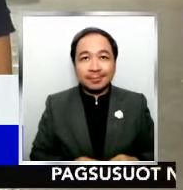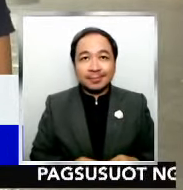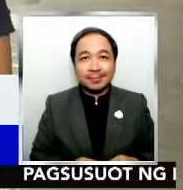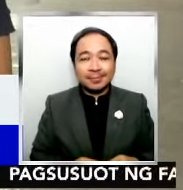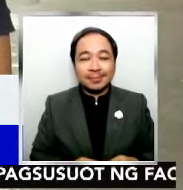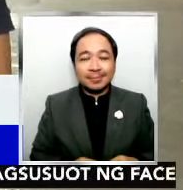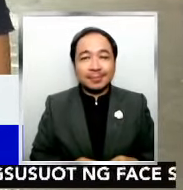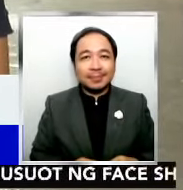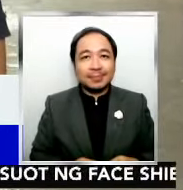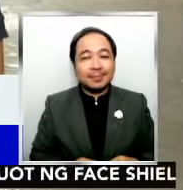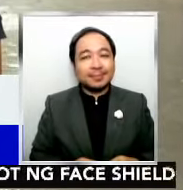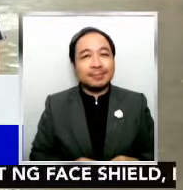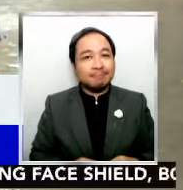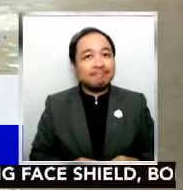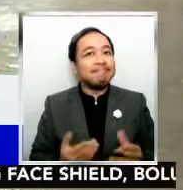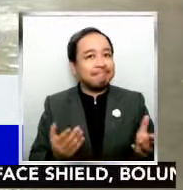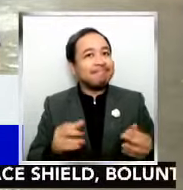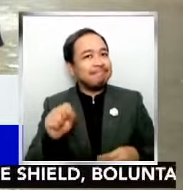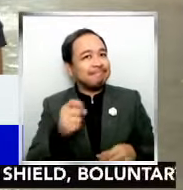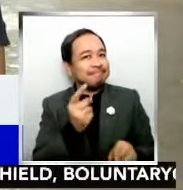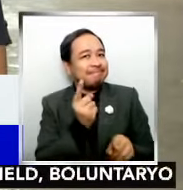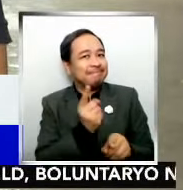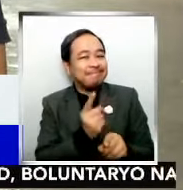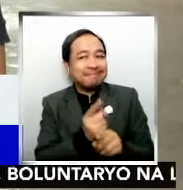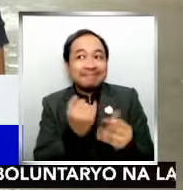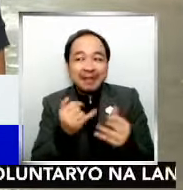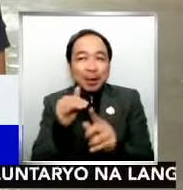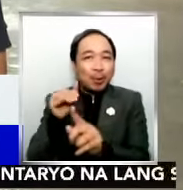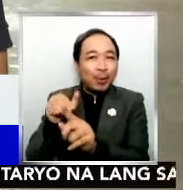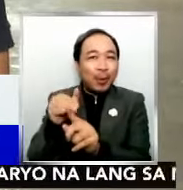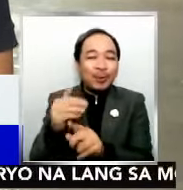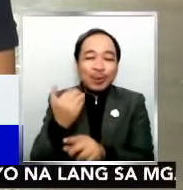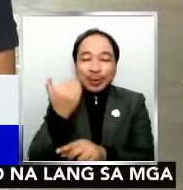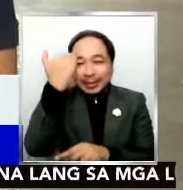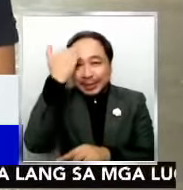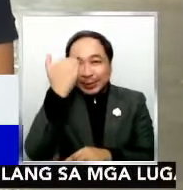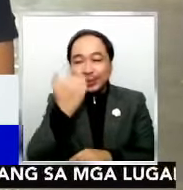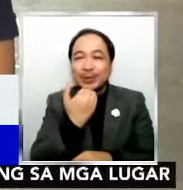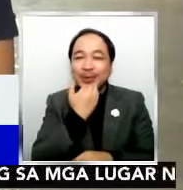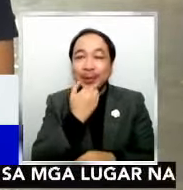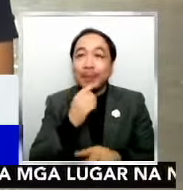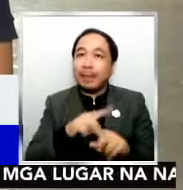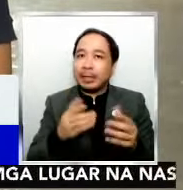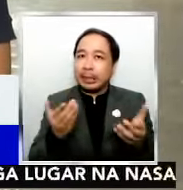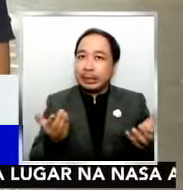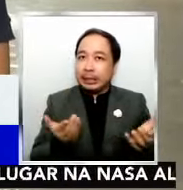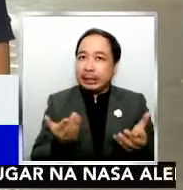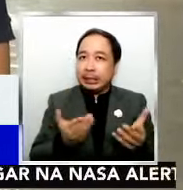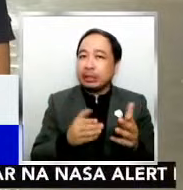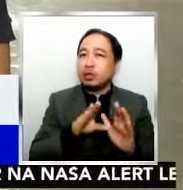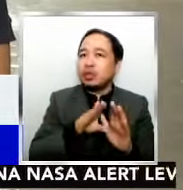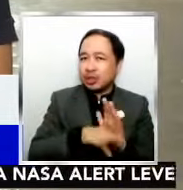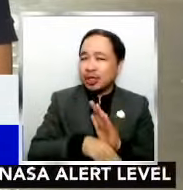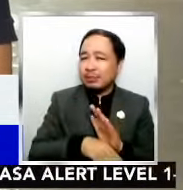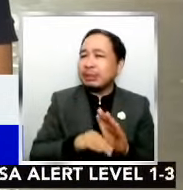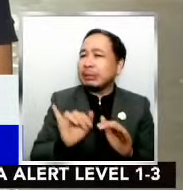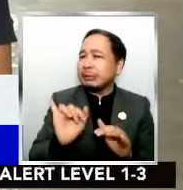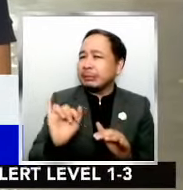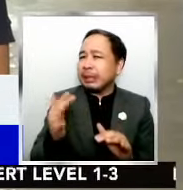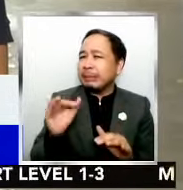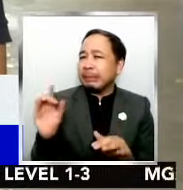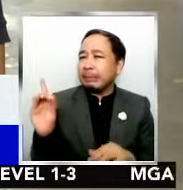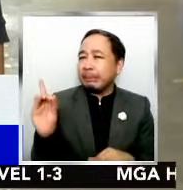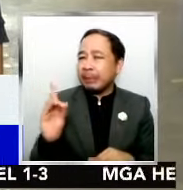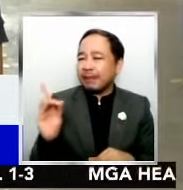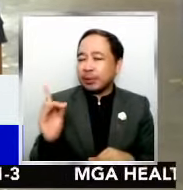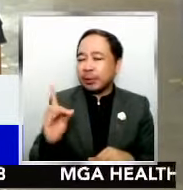Nako Mike, tinawag mo yung mga ninong at ninang. Ito dito, presyong Divisoria, pero hindi po ito sa Maynila, kundi sa isang bazaar dito sa Marikina. Kaya naman